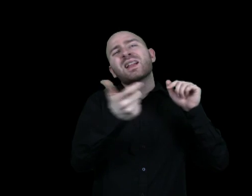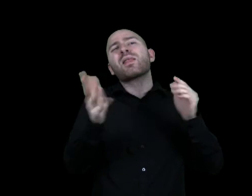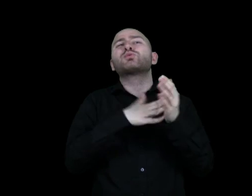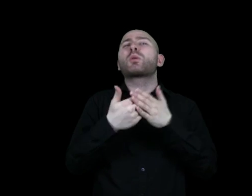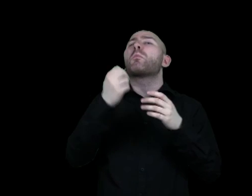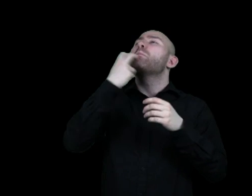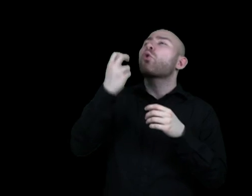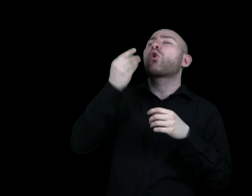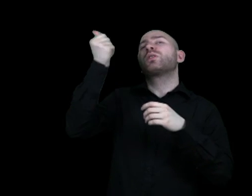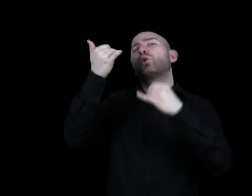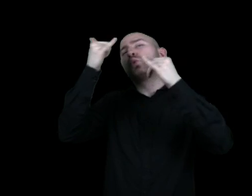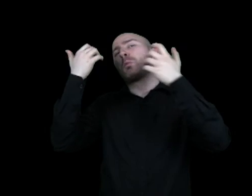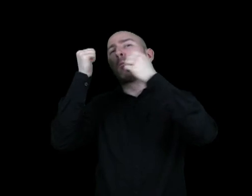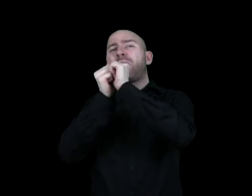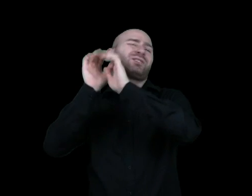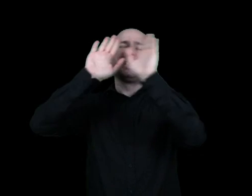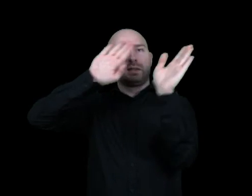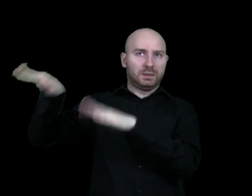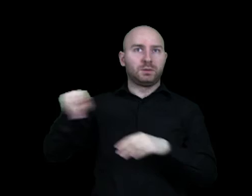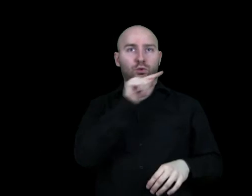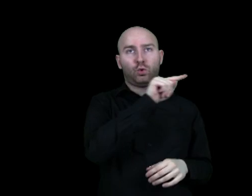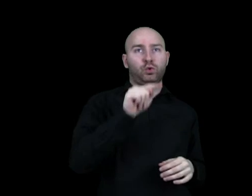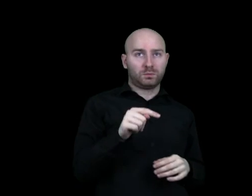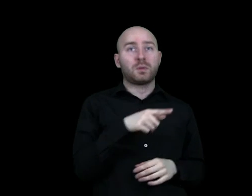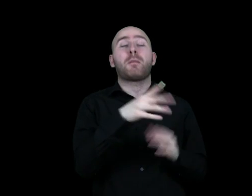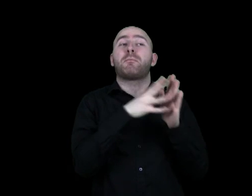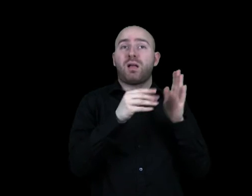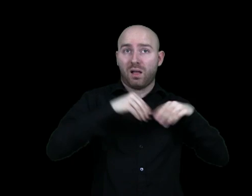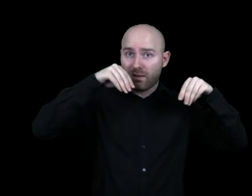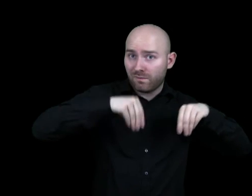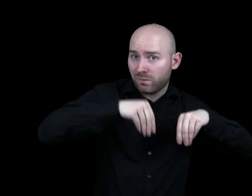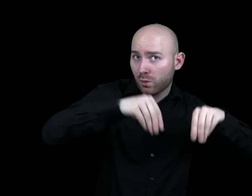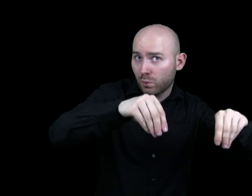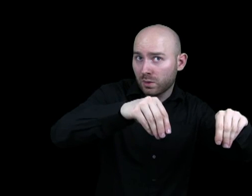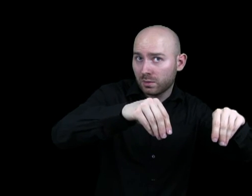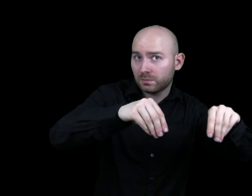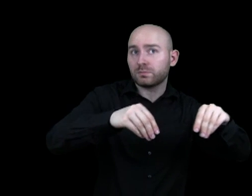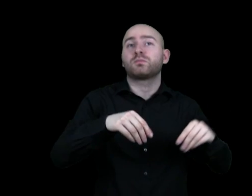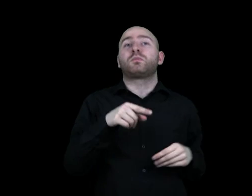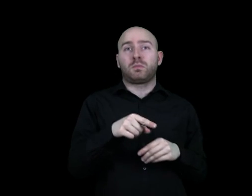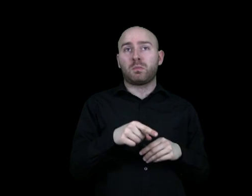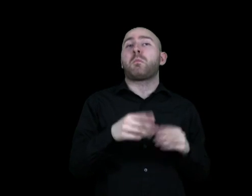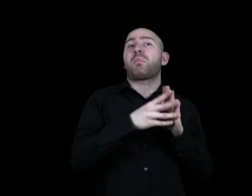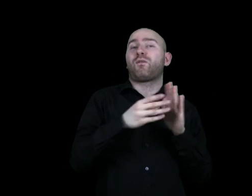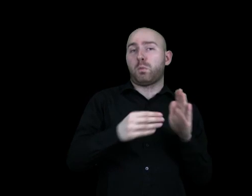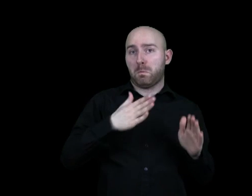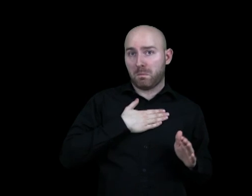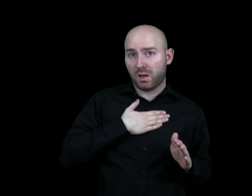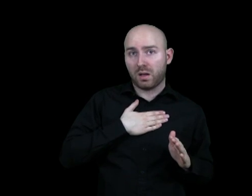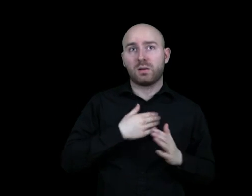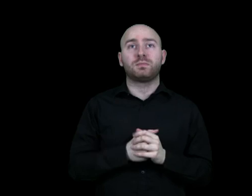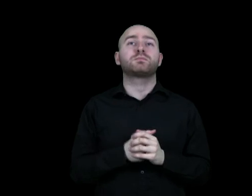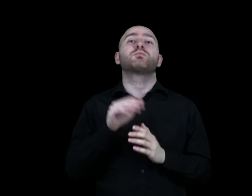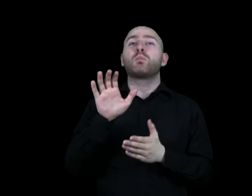Są też inne elementy, ale nie wnikajmy w szczegóły. Mówię na przykład o zużyciu prądu, ale nie liczymy wszystkiego. Uprawiamy bawełnę,